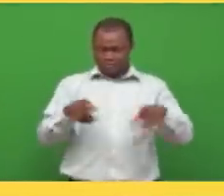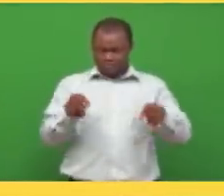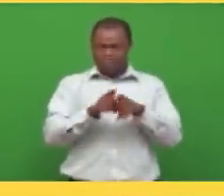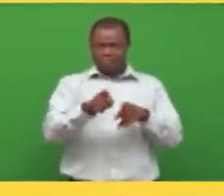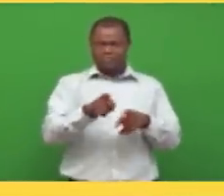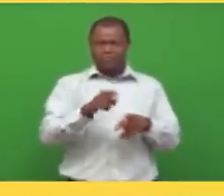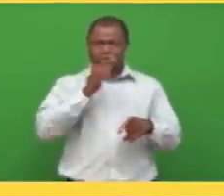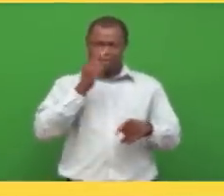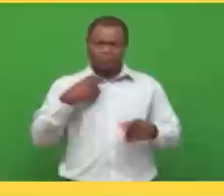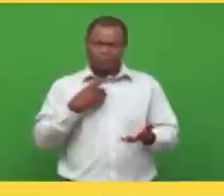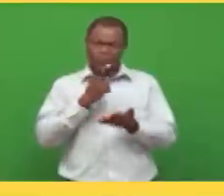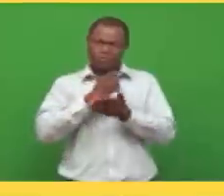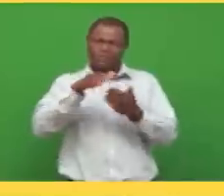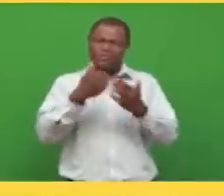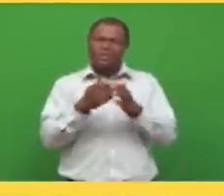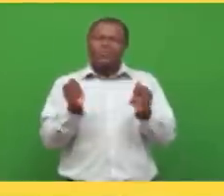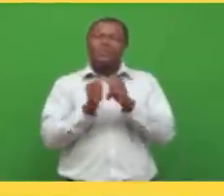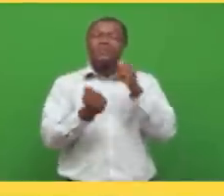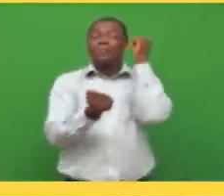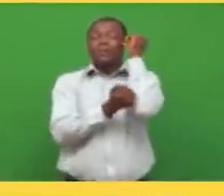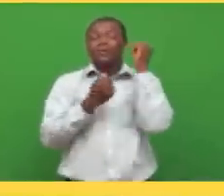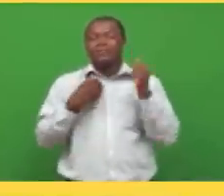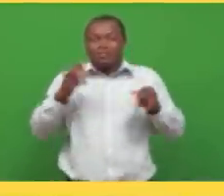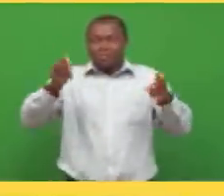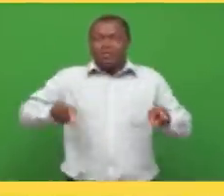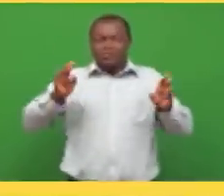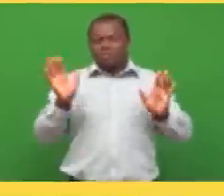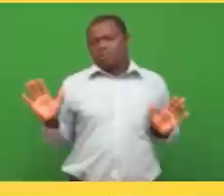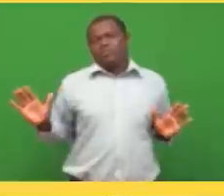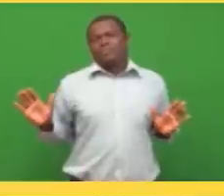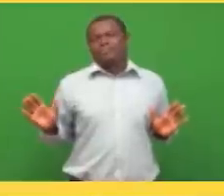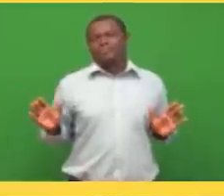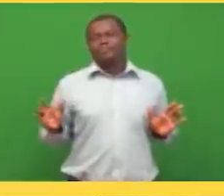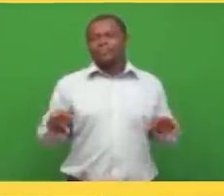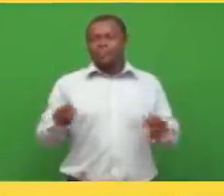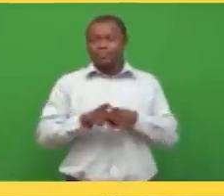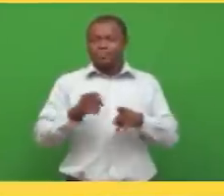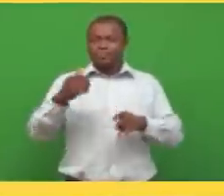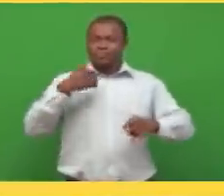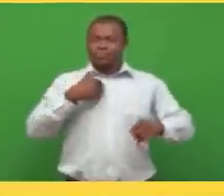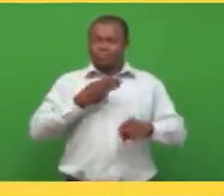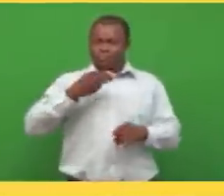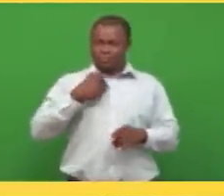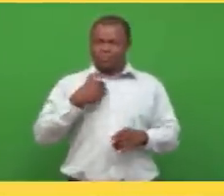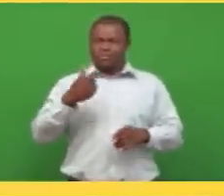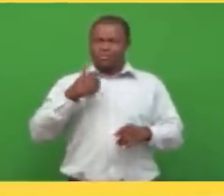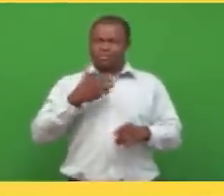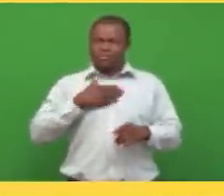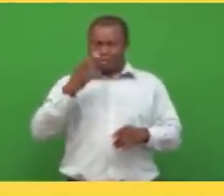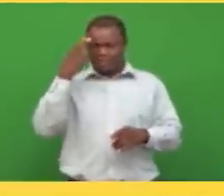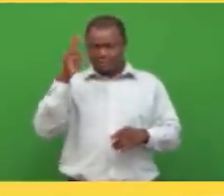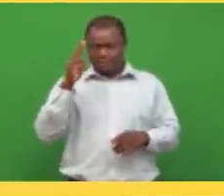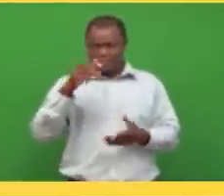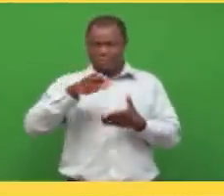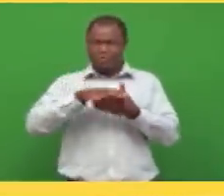kana ndaenda kuhanzvadzi yangu ndonoda kunomera mapapiro saka ndinoona kuti panyaya iyika isusu vanhu ngatizvigadzirisei nekuti tese tiri muno mutiri